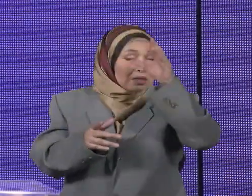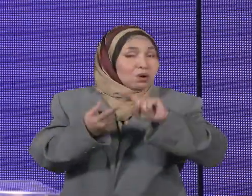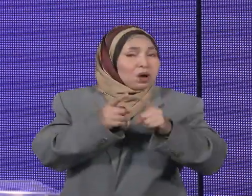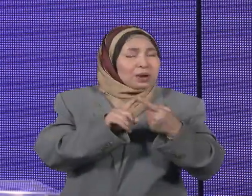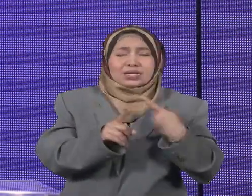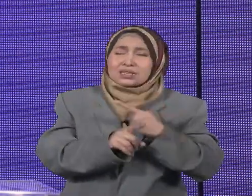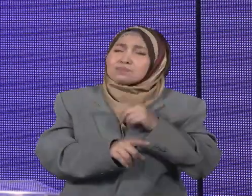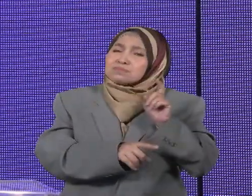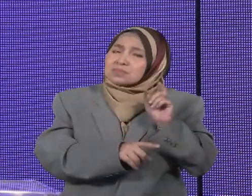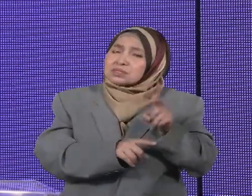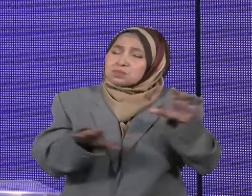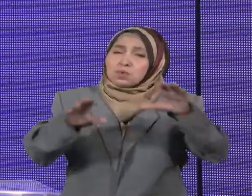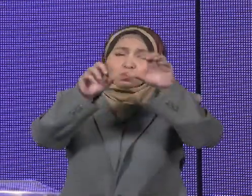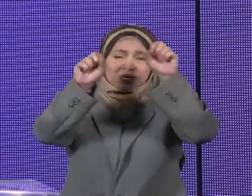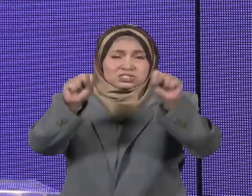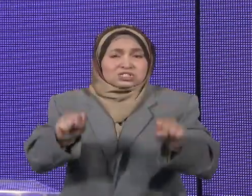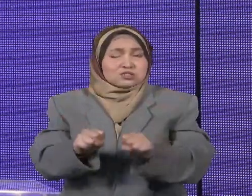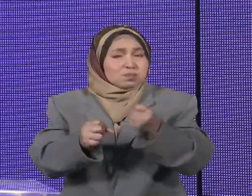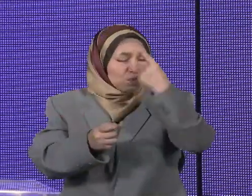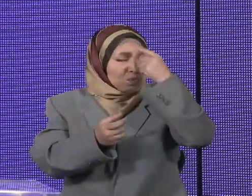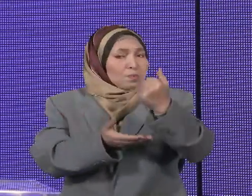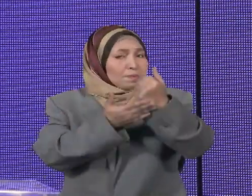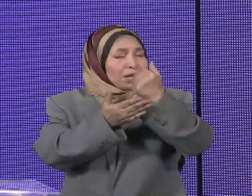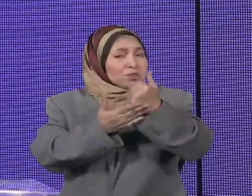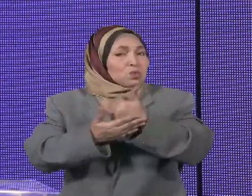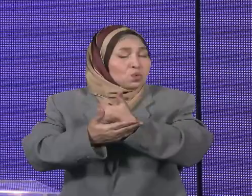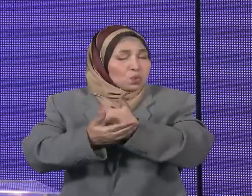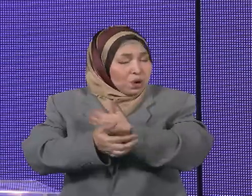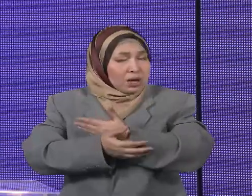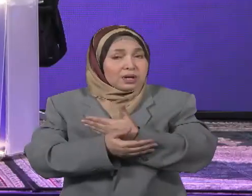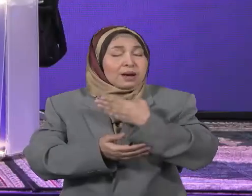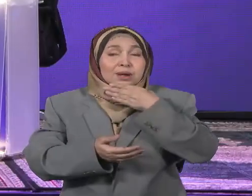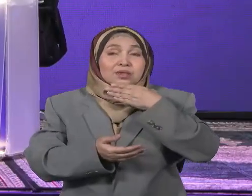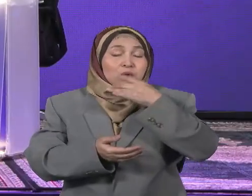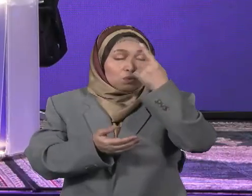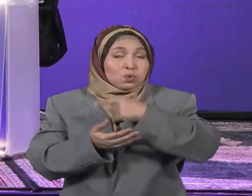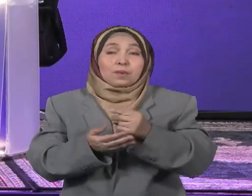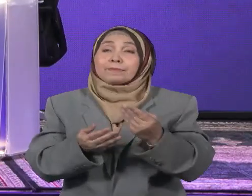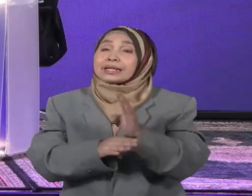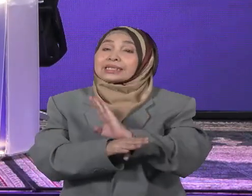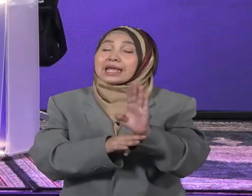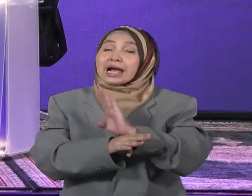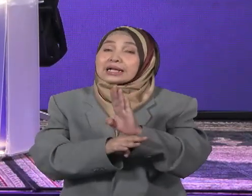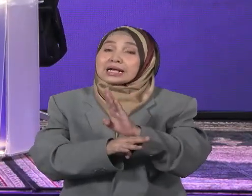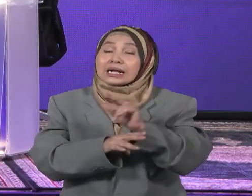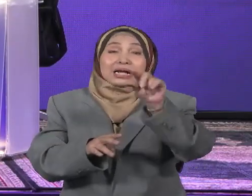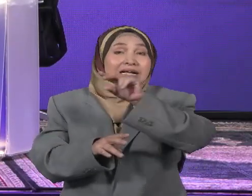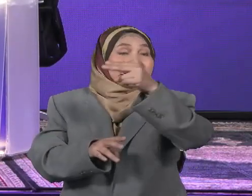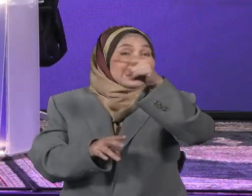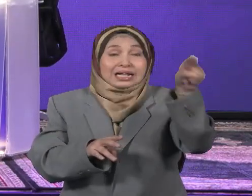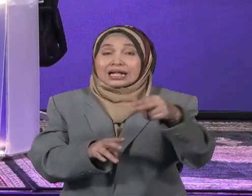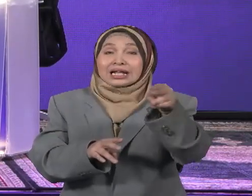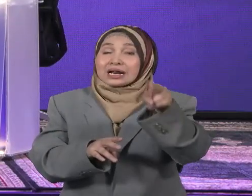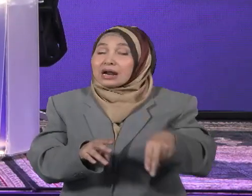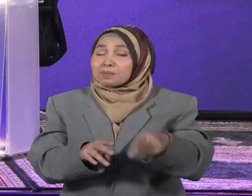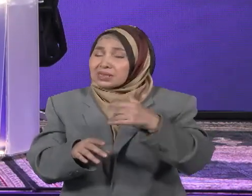kita kena membuat sistem untuk membantu kepada anak-anak muda nak apa berniaga Grab ke ataupun Food Panda apa sebagainya, kerana